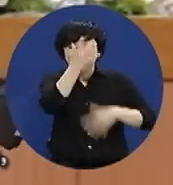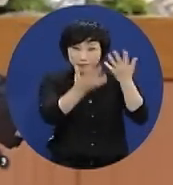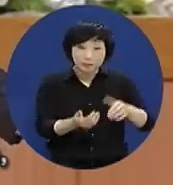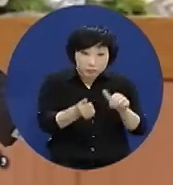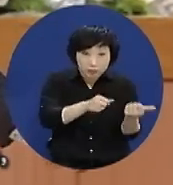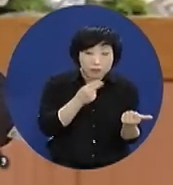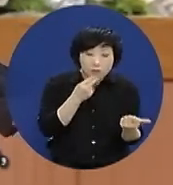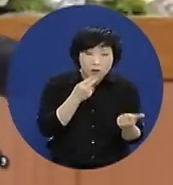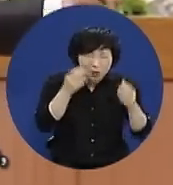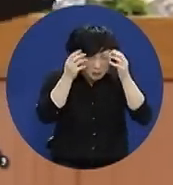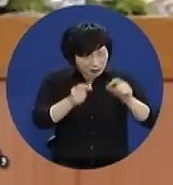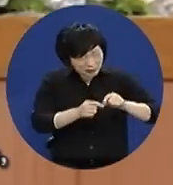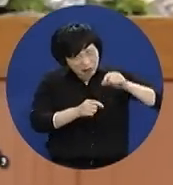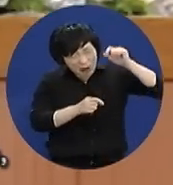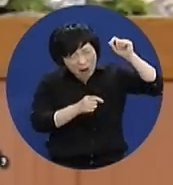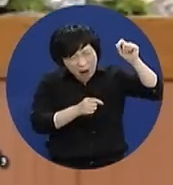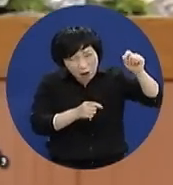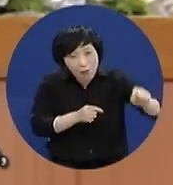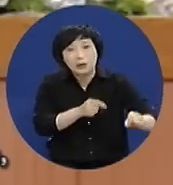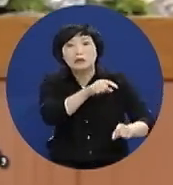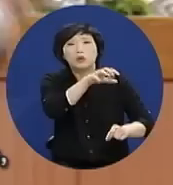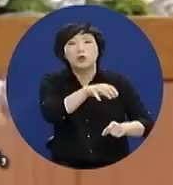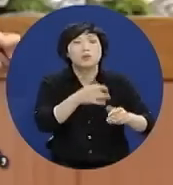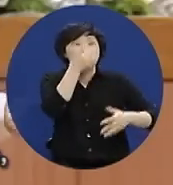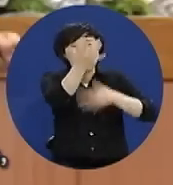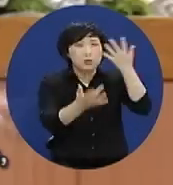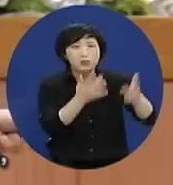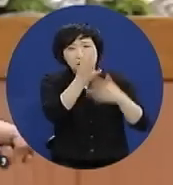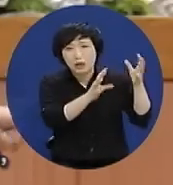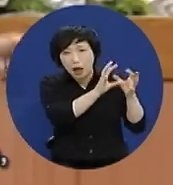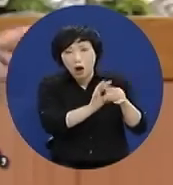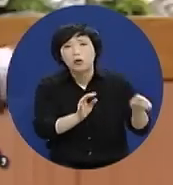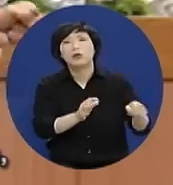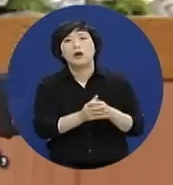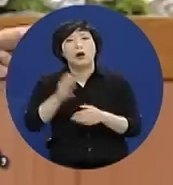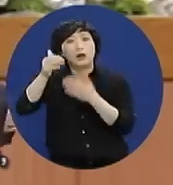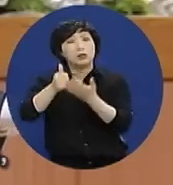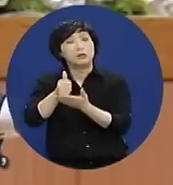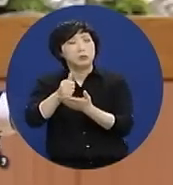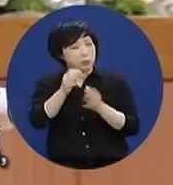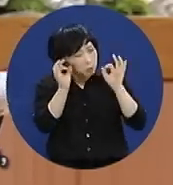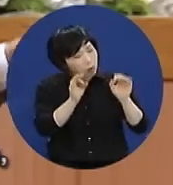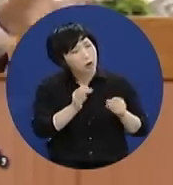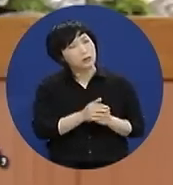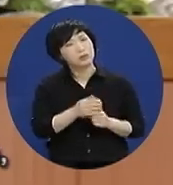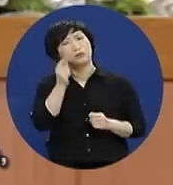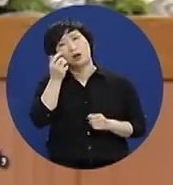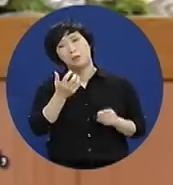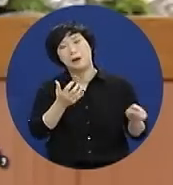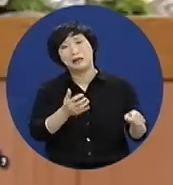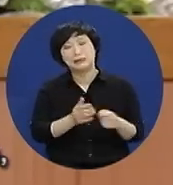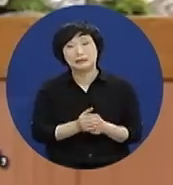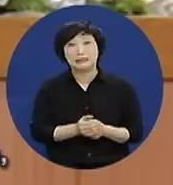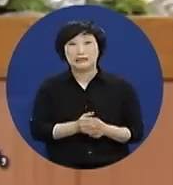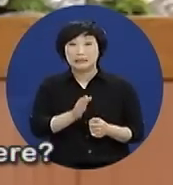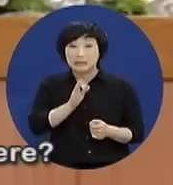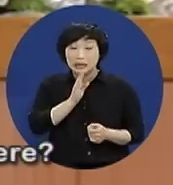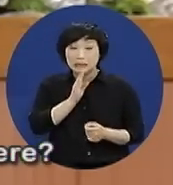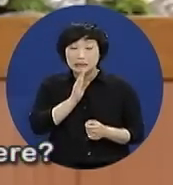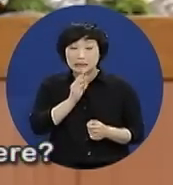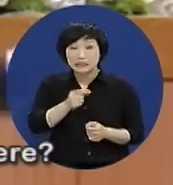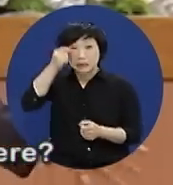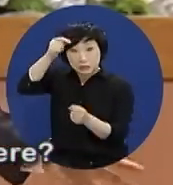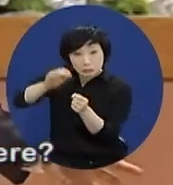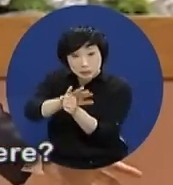ず死にもせず永遠の炎の中にいるのにどう耐えられますか神様はこの知実